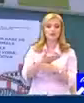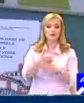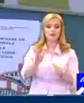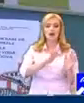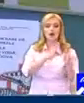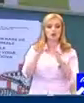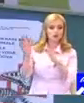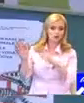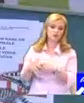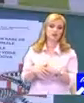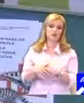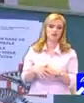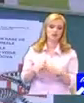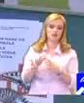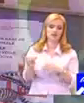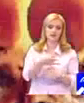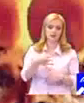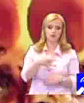și muzeile raionului.